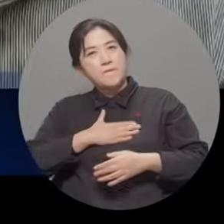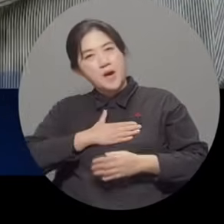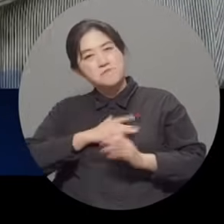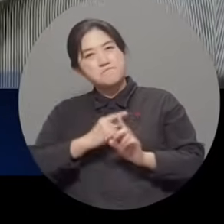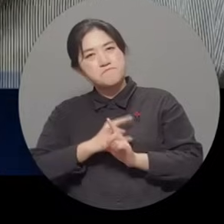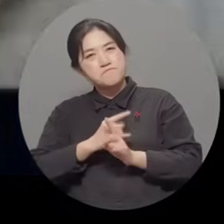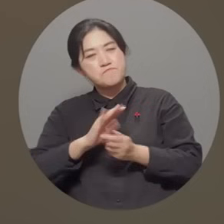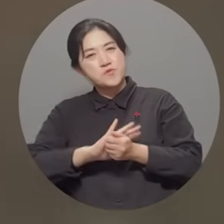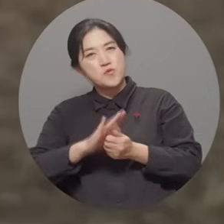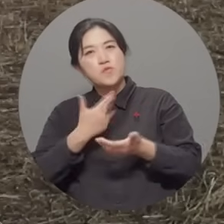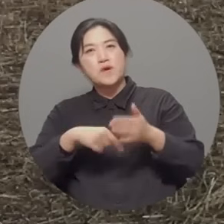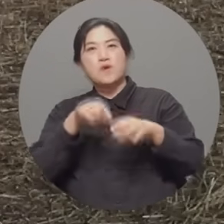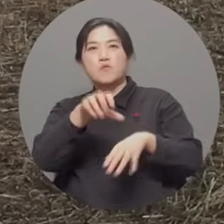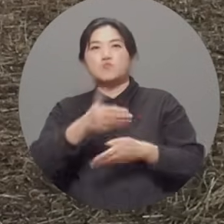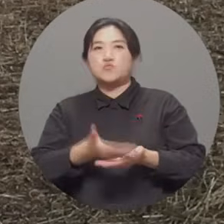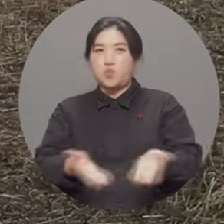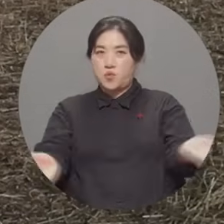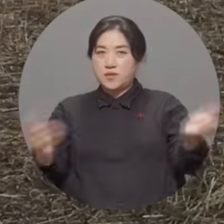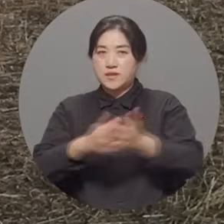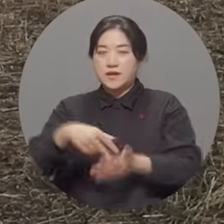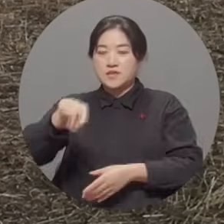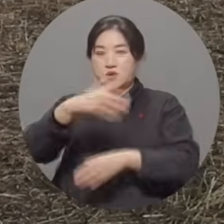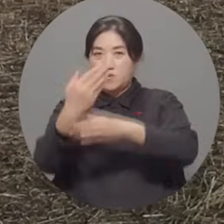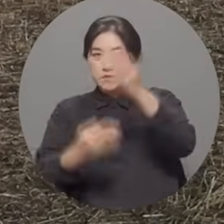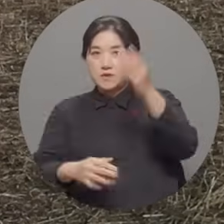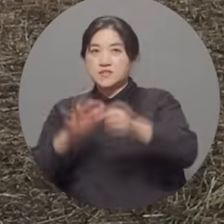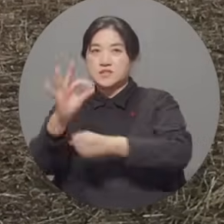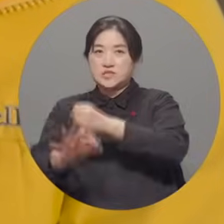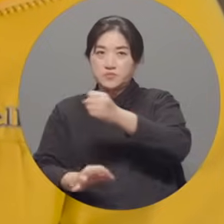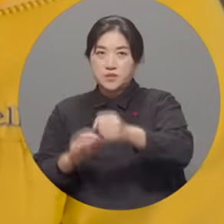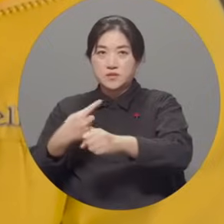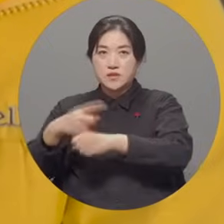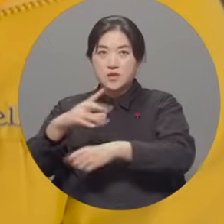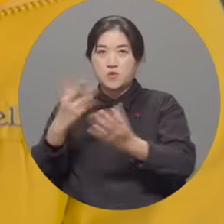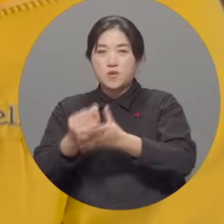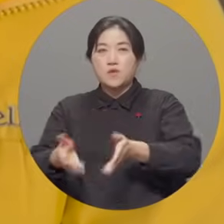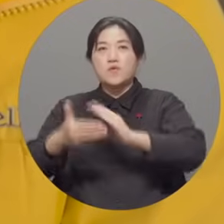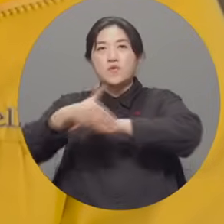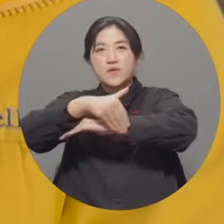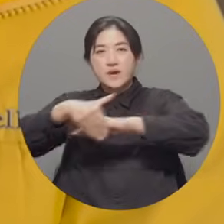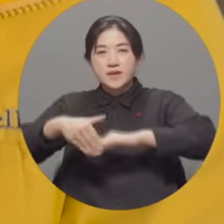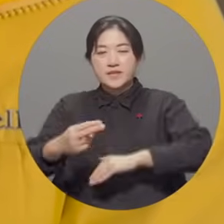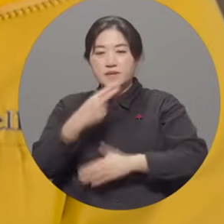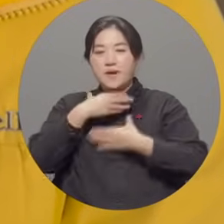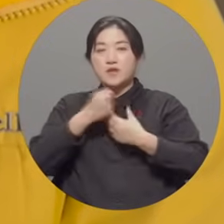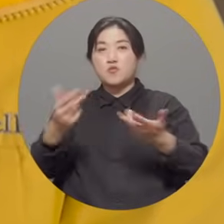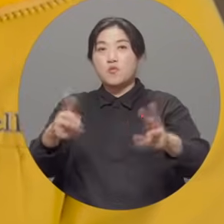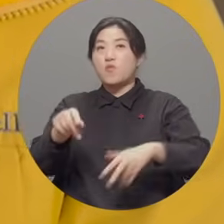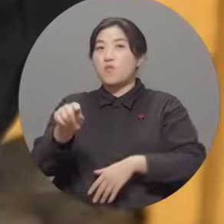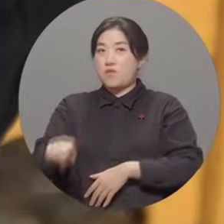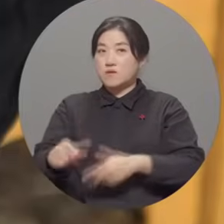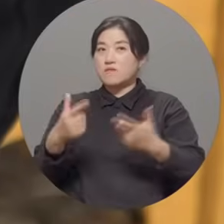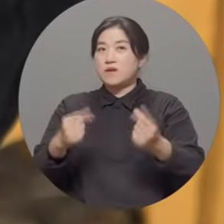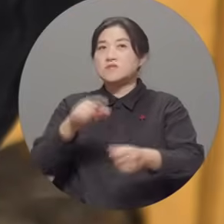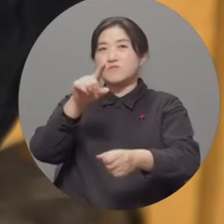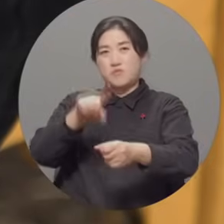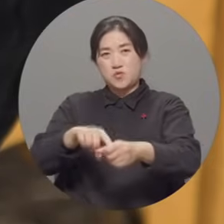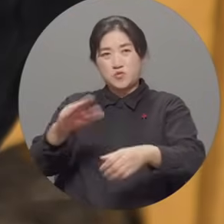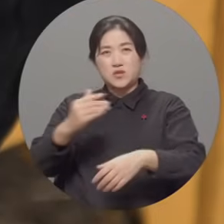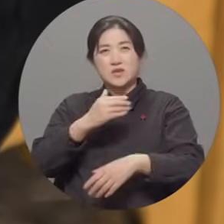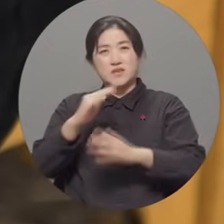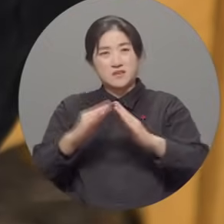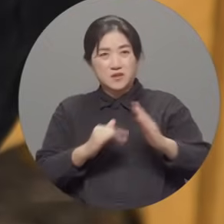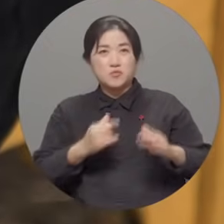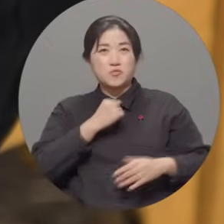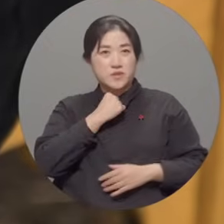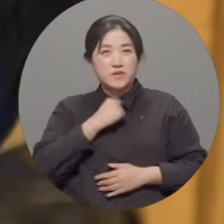하는가 하면 세월호 참사 10주기를 맞아 내년 완공 예정이었던 생명안전공원도 그런 곳이 되기를 유족들은